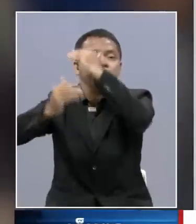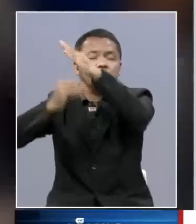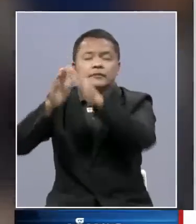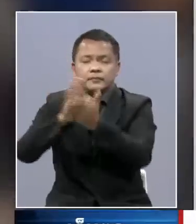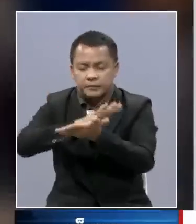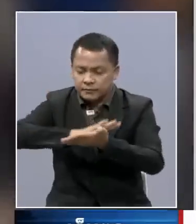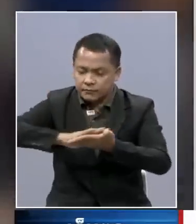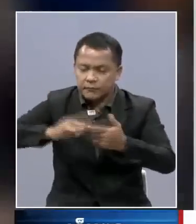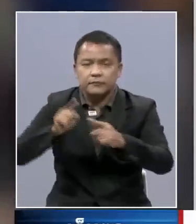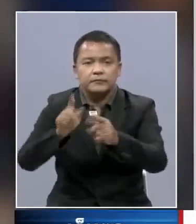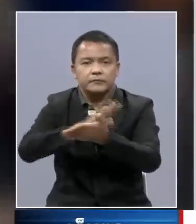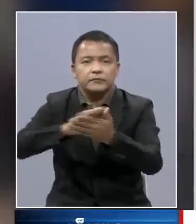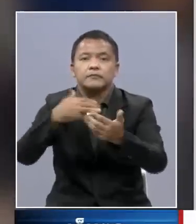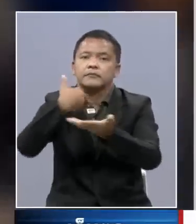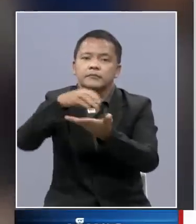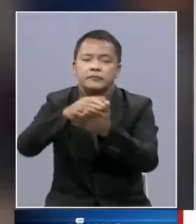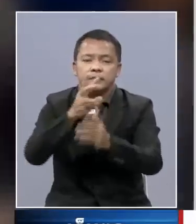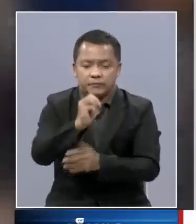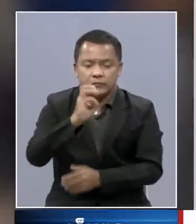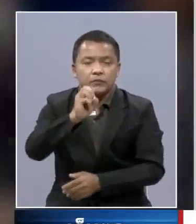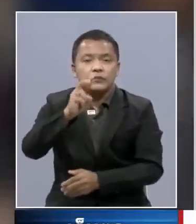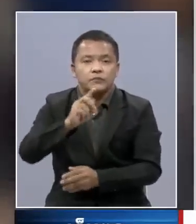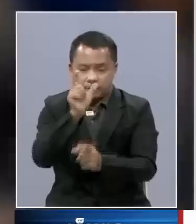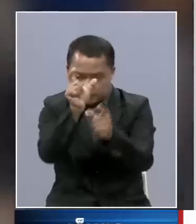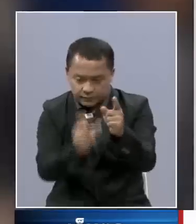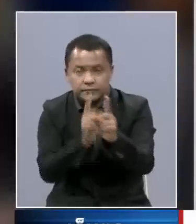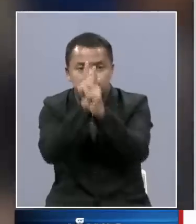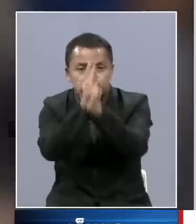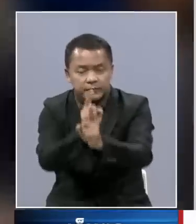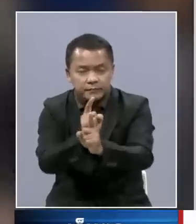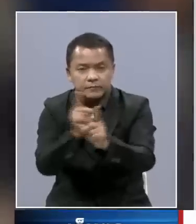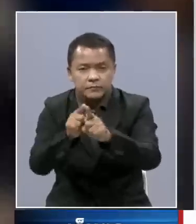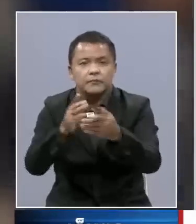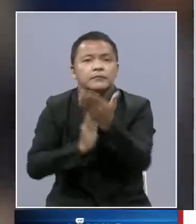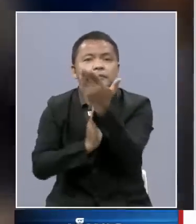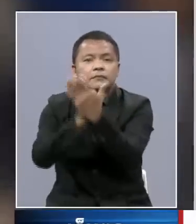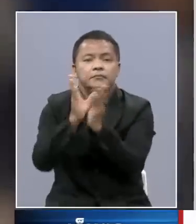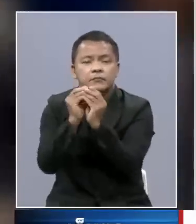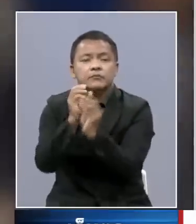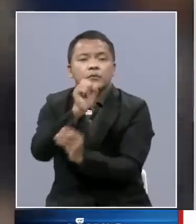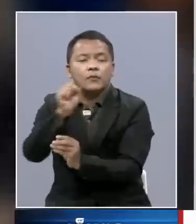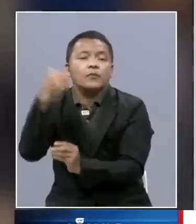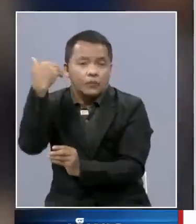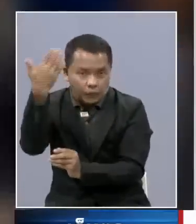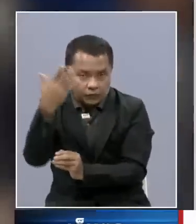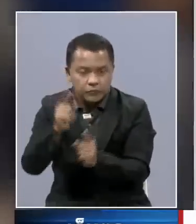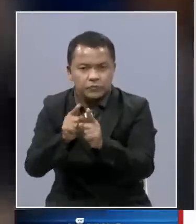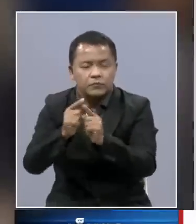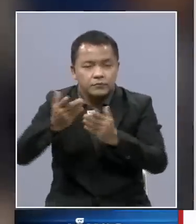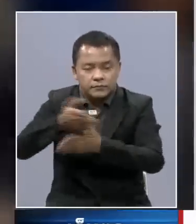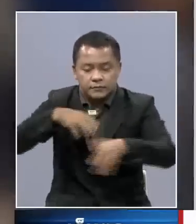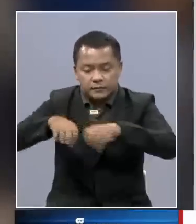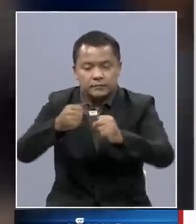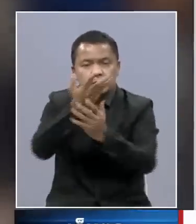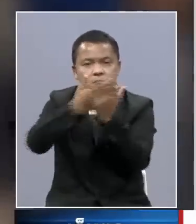ราบรื่นอันนี้ก็พูดในเรื่องของ MOU ที่ระบุไว้นะฮะว่าจะต้องผ่านการประชุมสภาก่อนในการที่จะจัดท